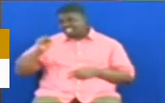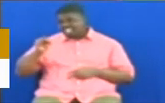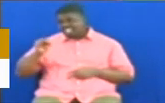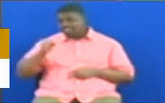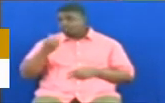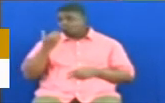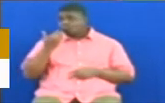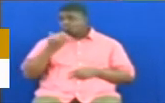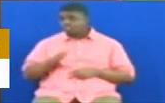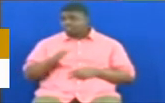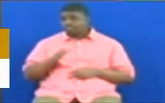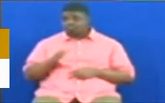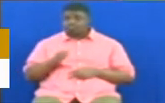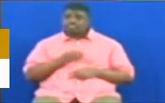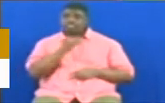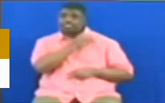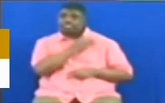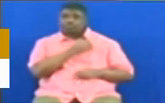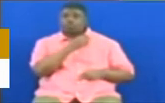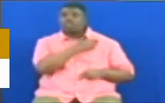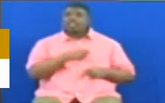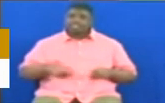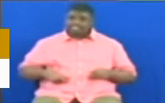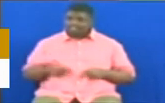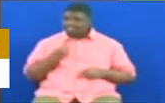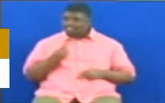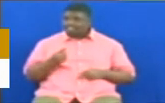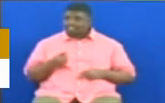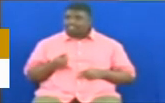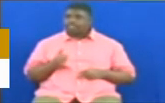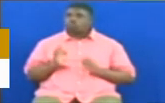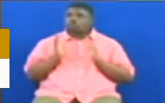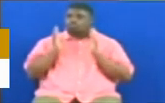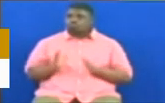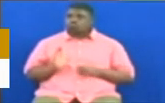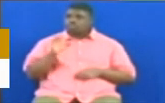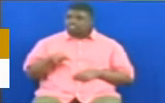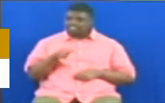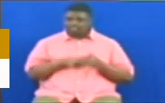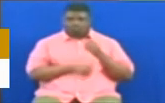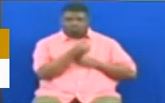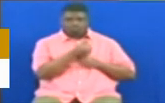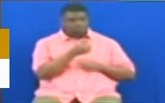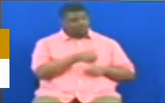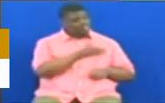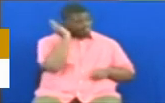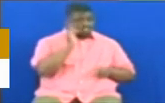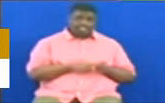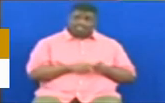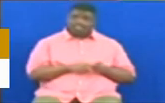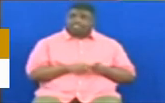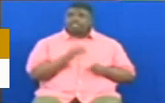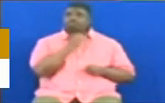muhimu zinazoendana na cheo cha rais inasema atakuwa mkuu wa nchi, kiongozi wa serikali na amiri jeshi mkuu.